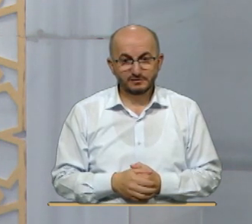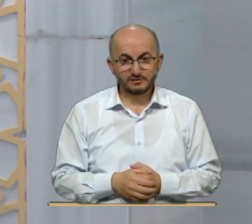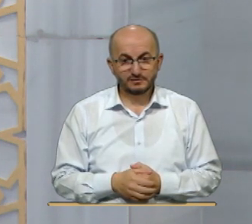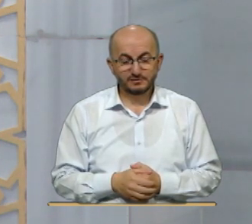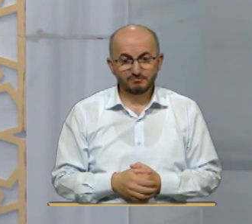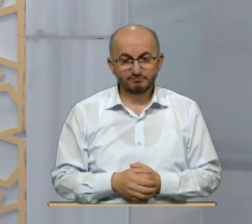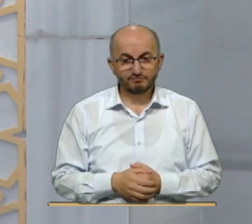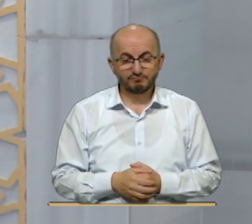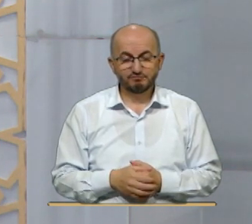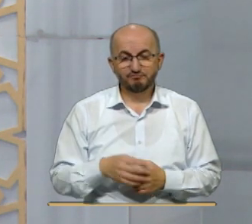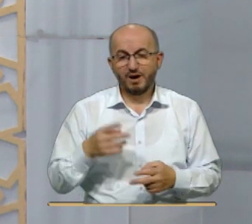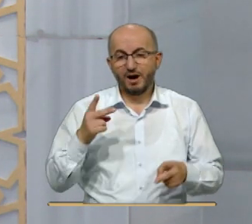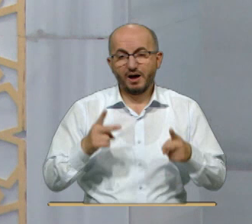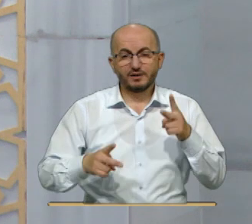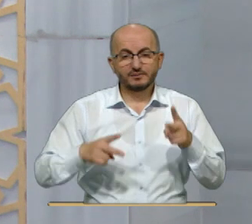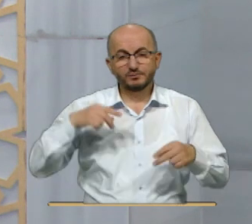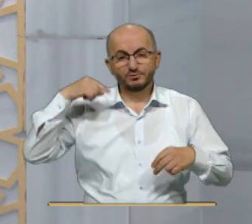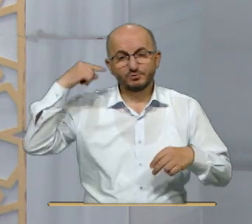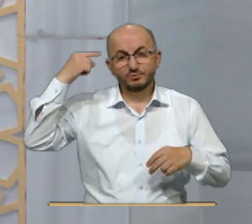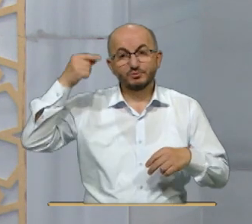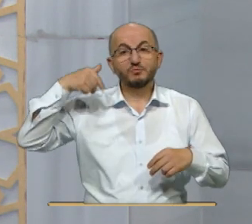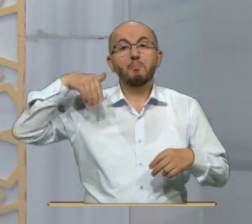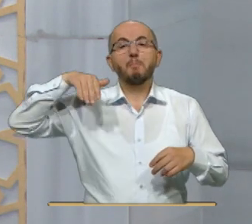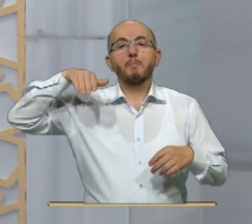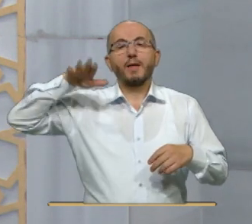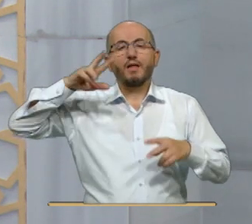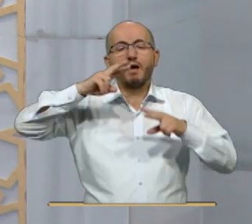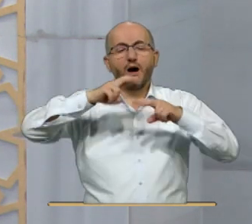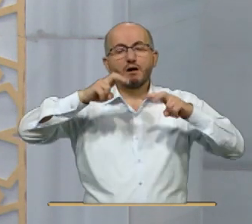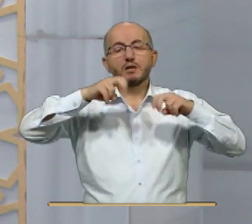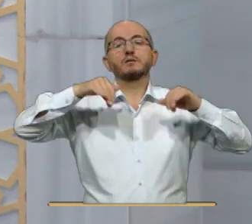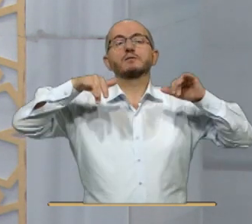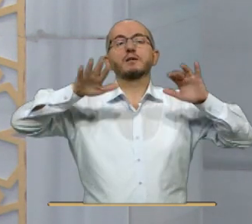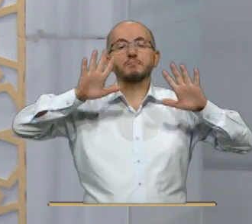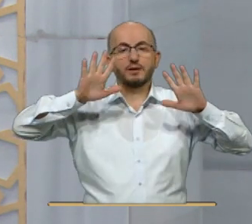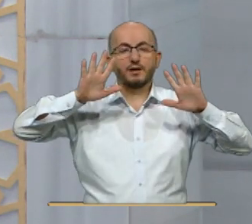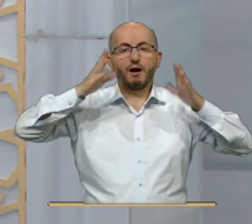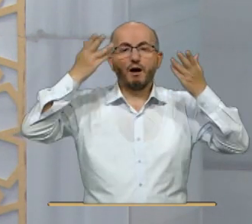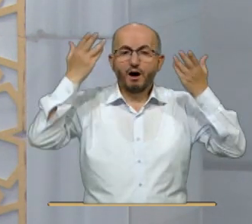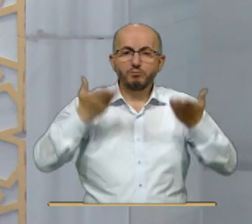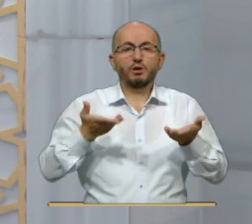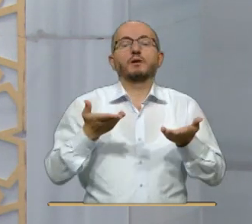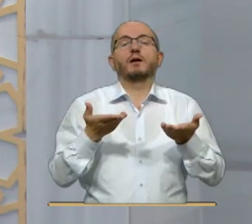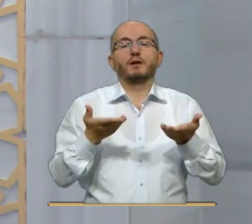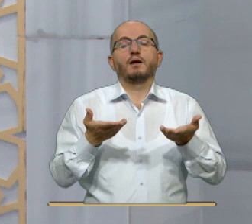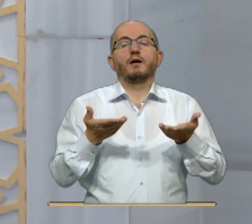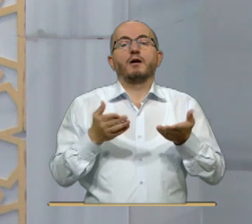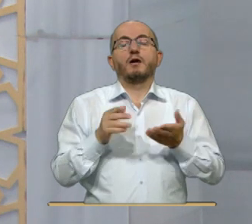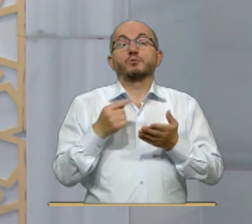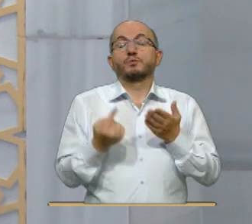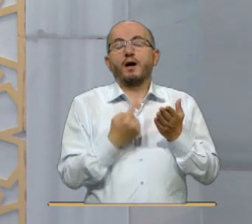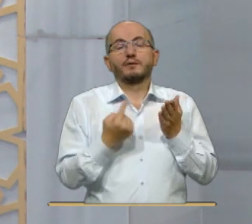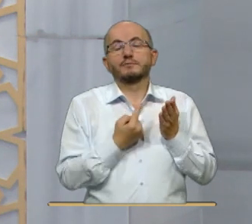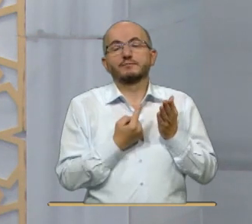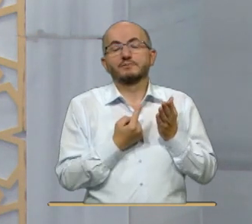bir takım anlayışları düşünmeden, araştırmadan kabul ederler. İşte Kur'an